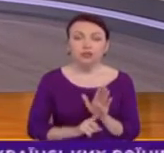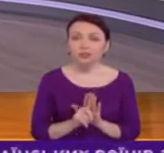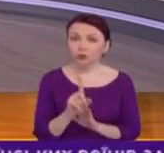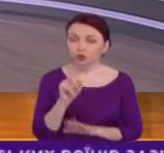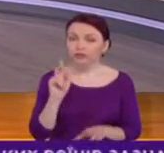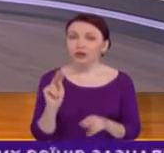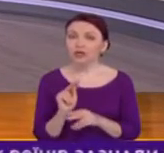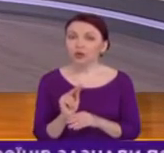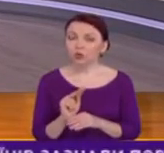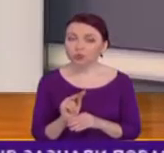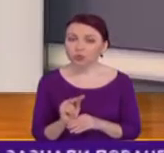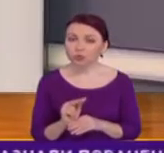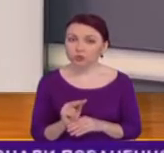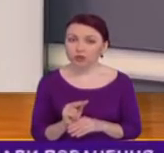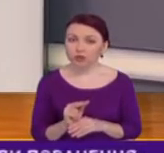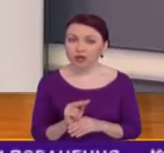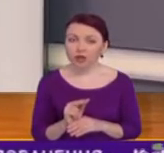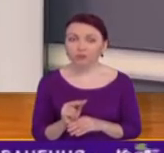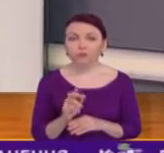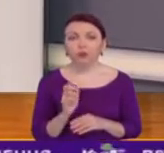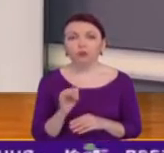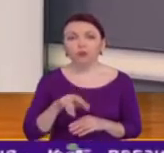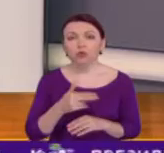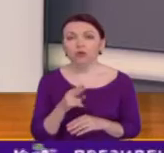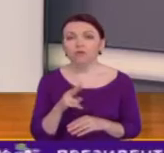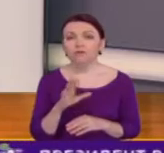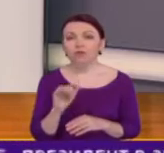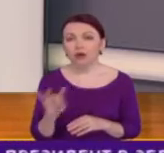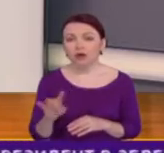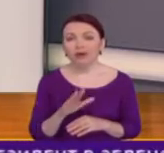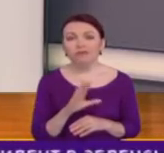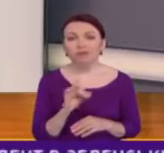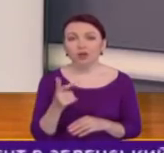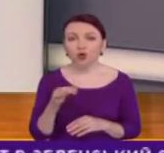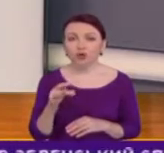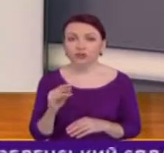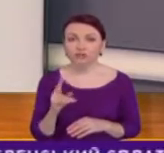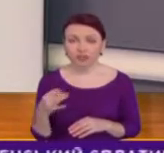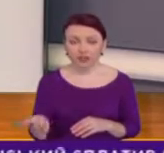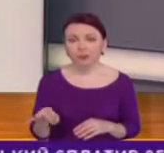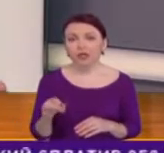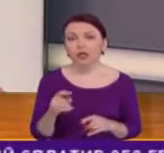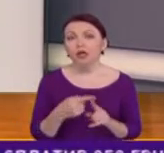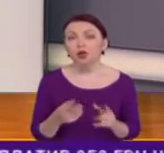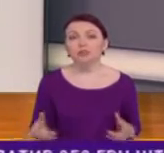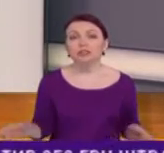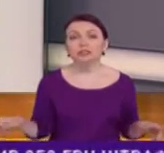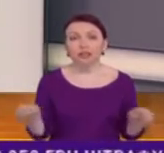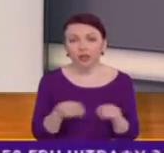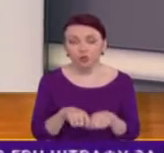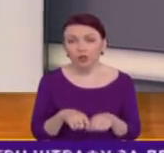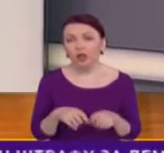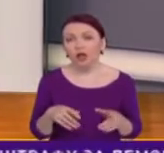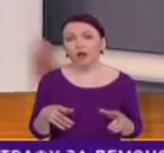розпочалась реконструкція бульвар Вигорівський. Угу. І він саме з'єднує